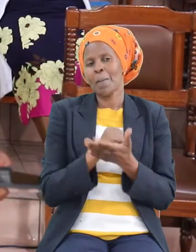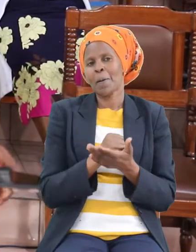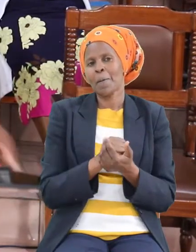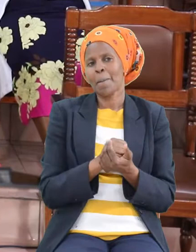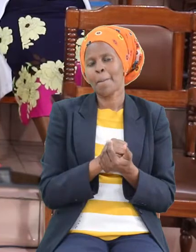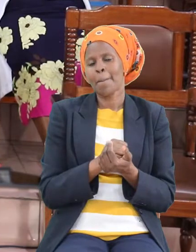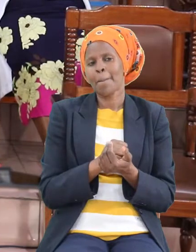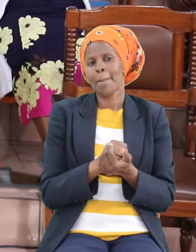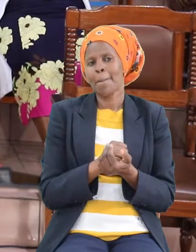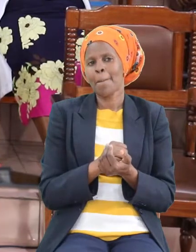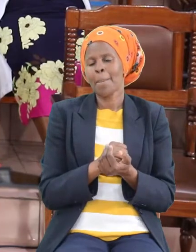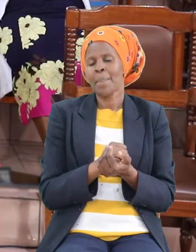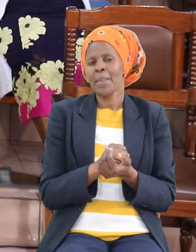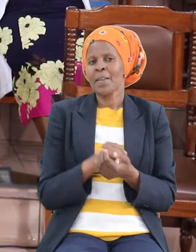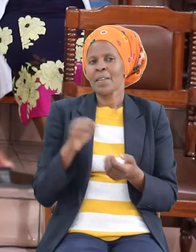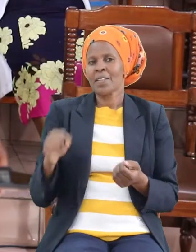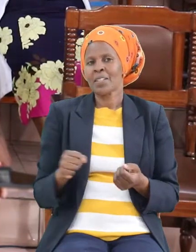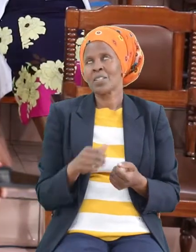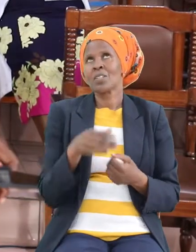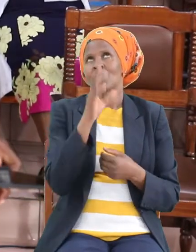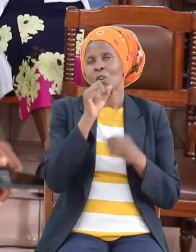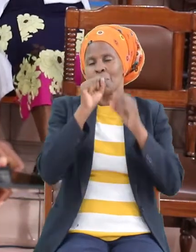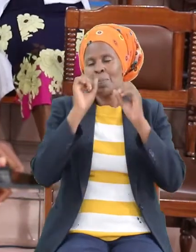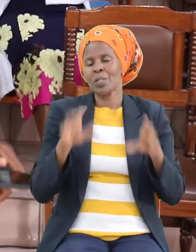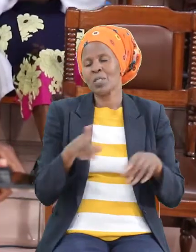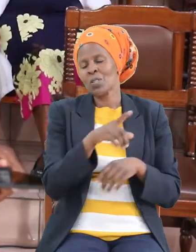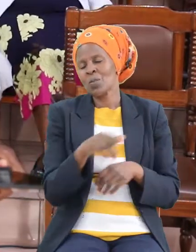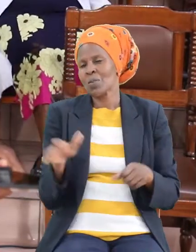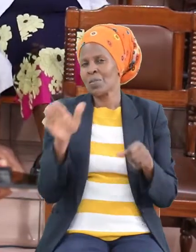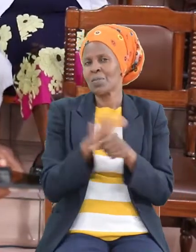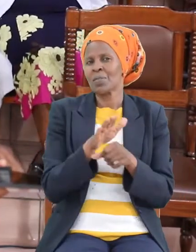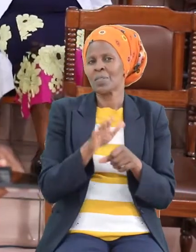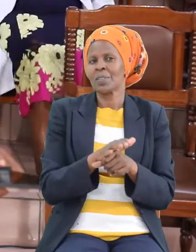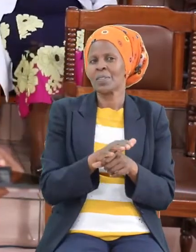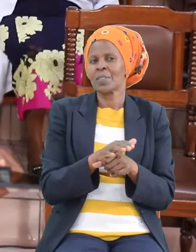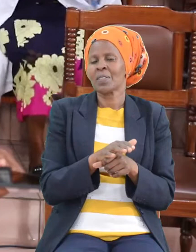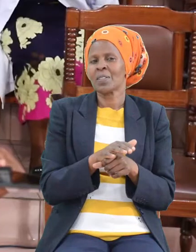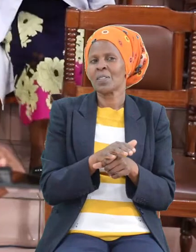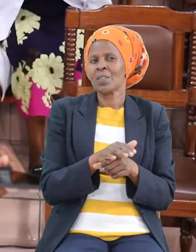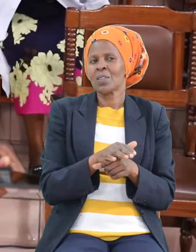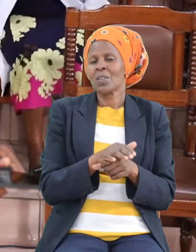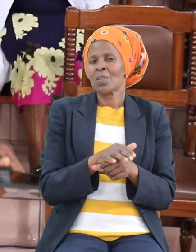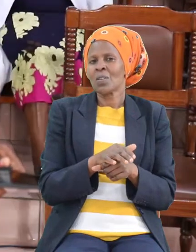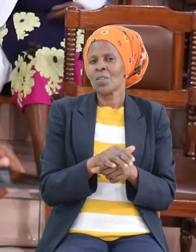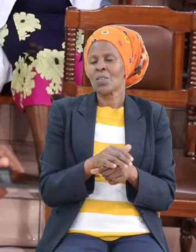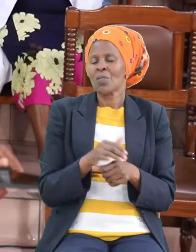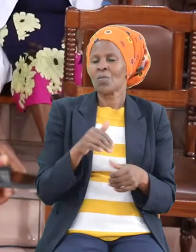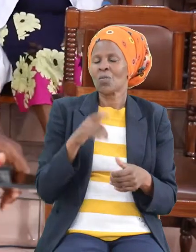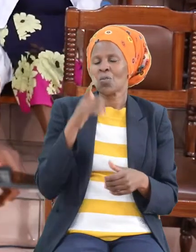Amen. Yes, Bwana wabariki sana tena kwa